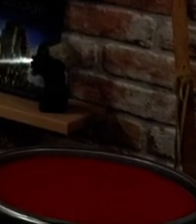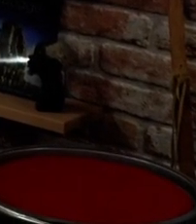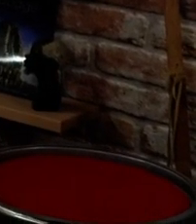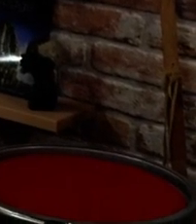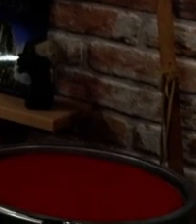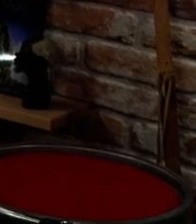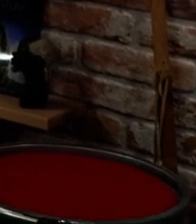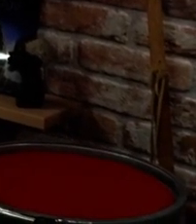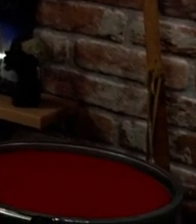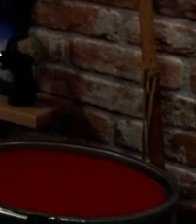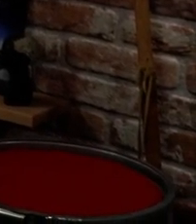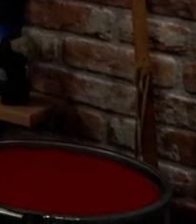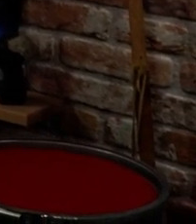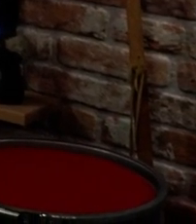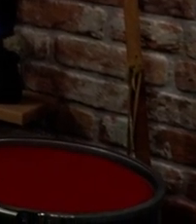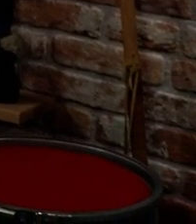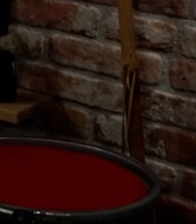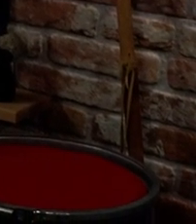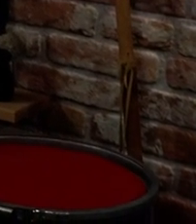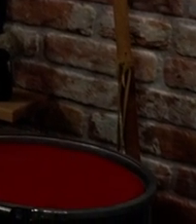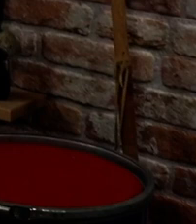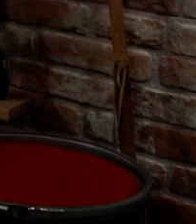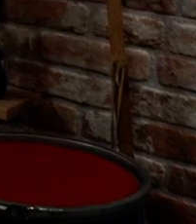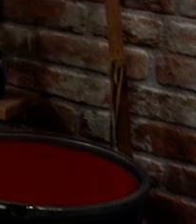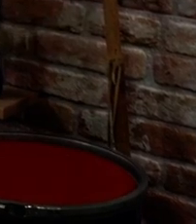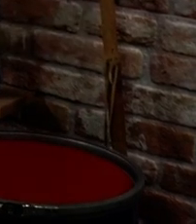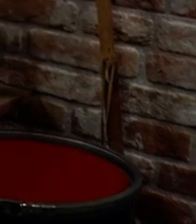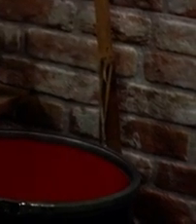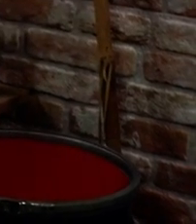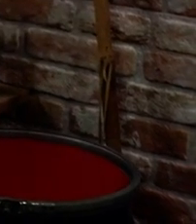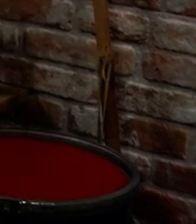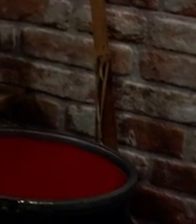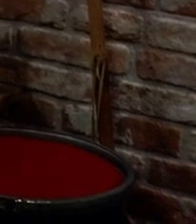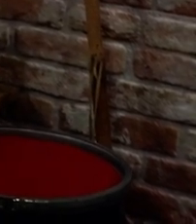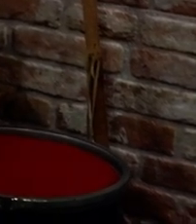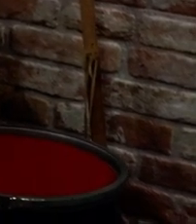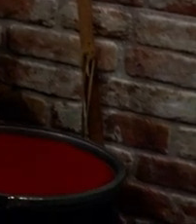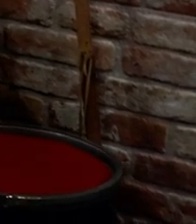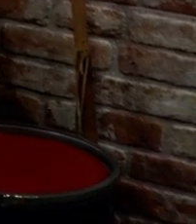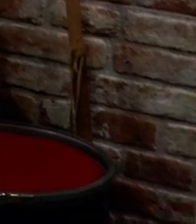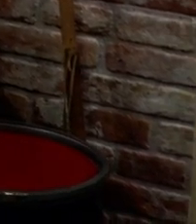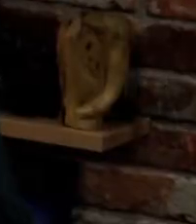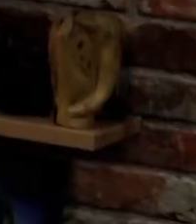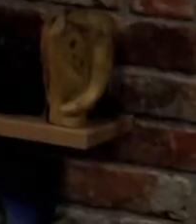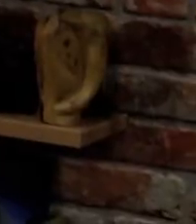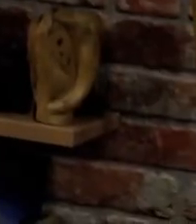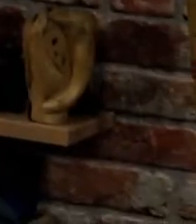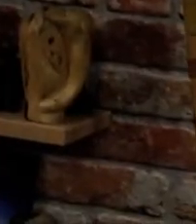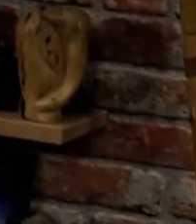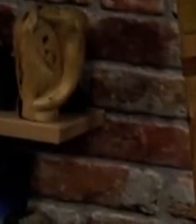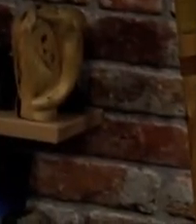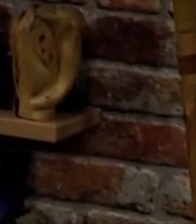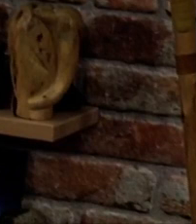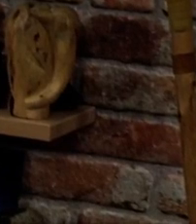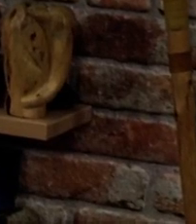Alors Fred, combien font 3 x 4? Oh Fred! 12! Ah pardon, bonjour.